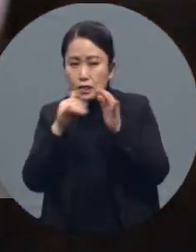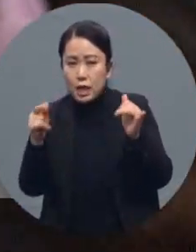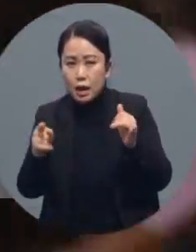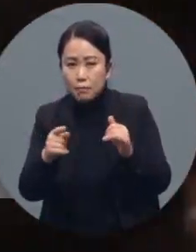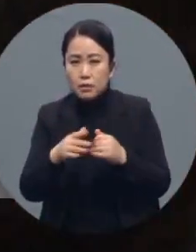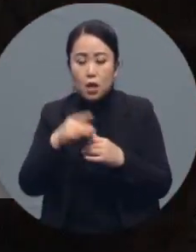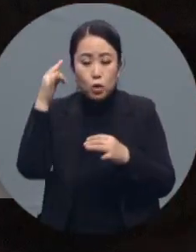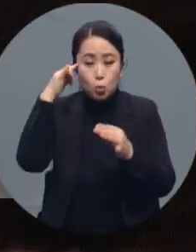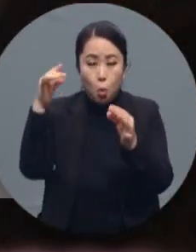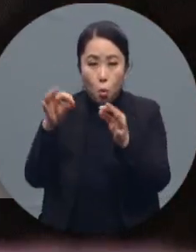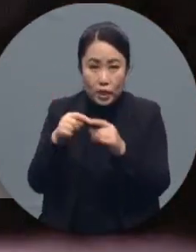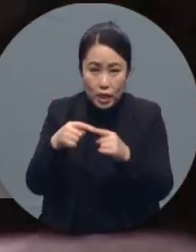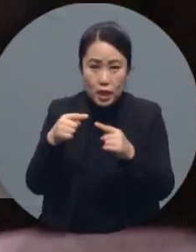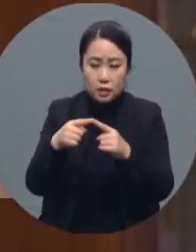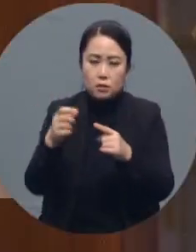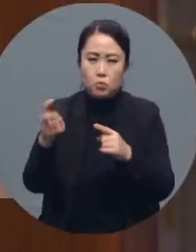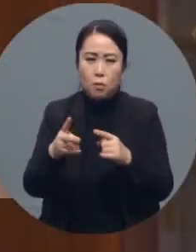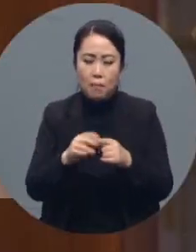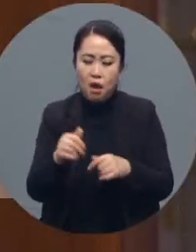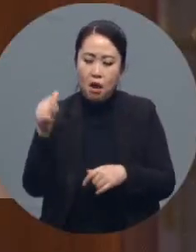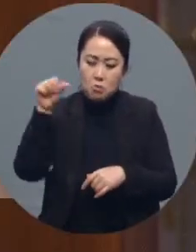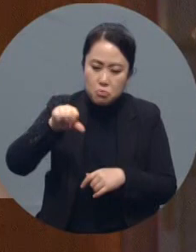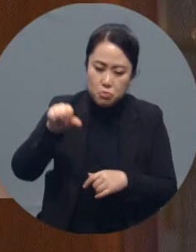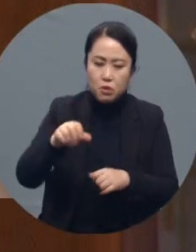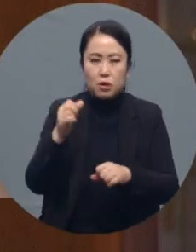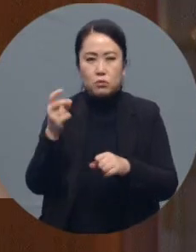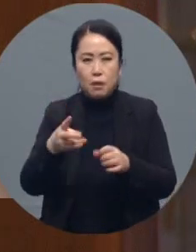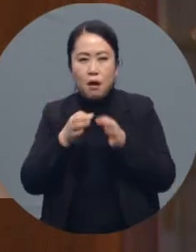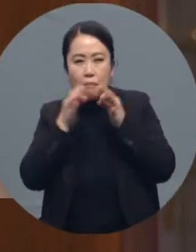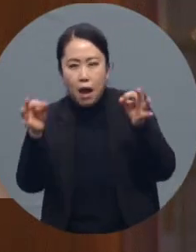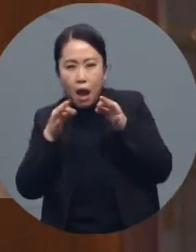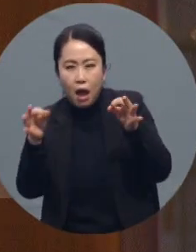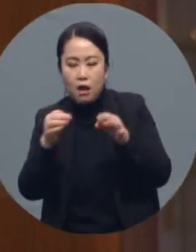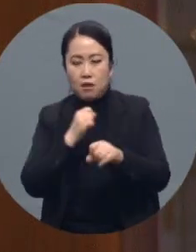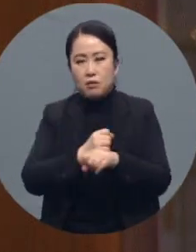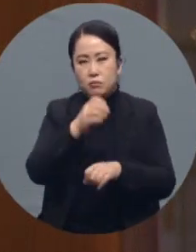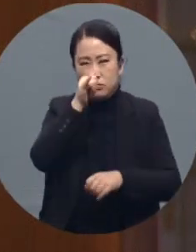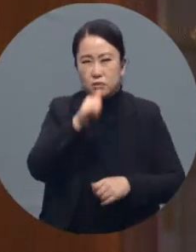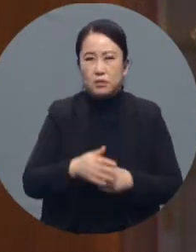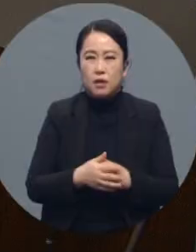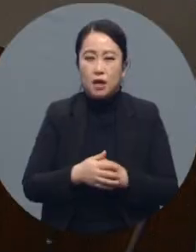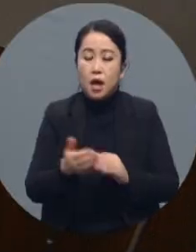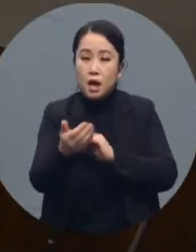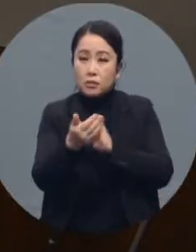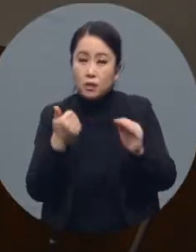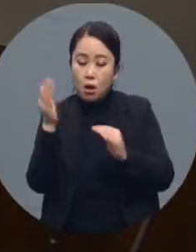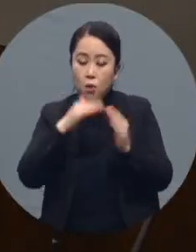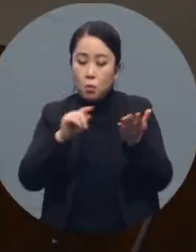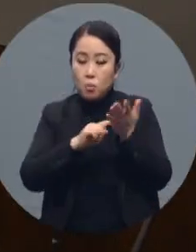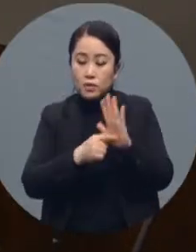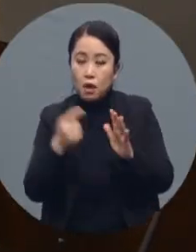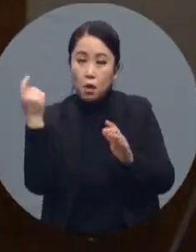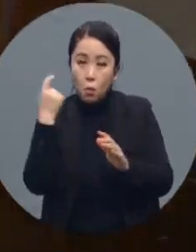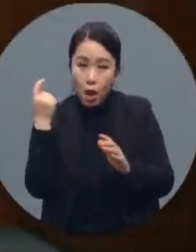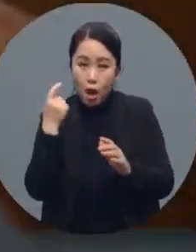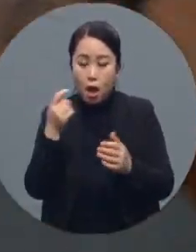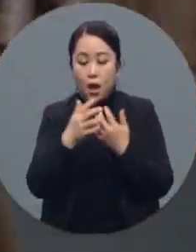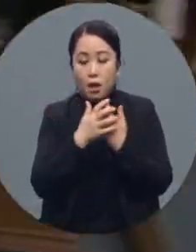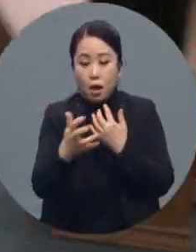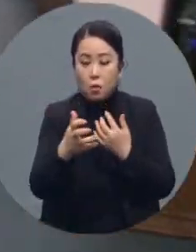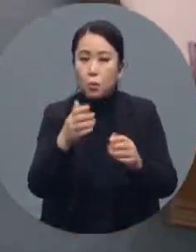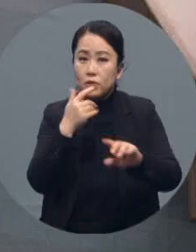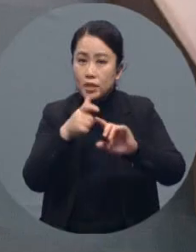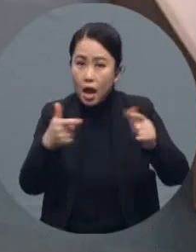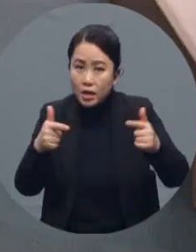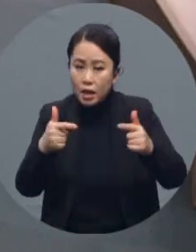패널 발언에 대해 야유를 보내거나 환호성을 지르기도 했습니다. 앞서 공청회와는 달리 토론회가